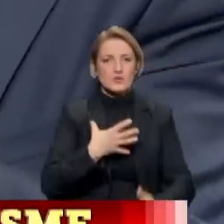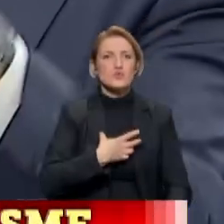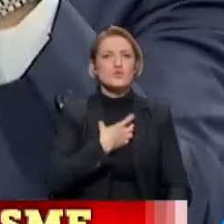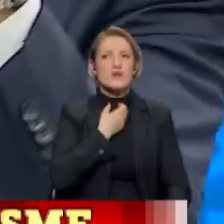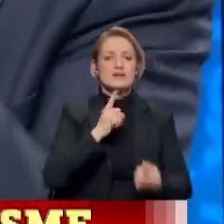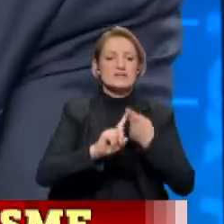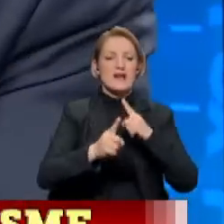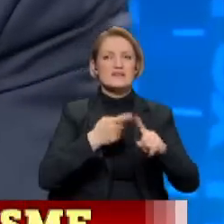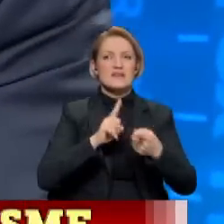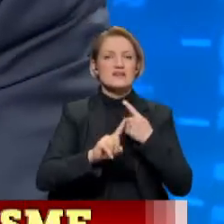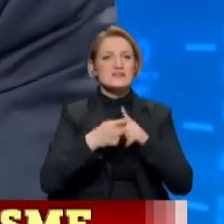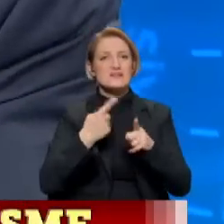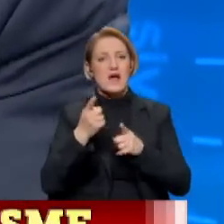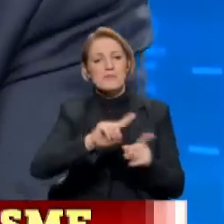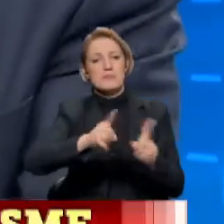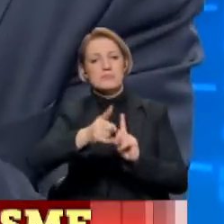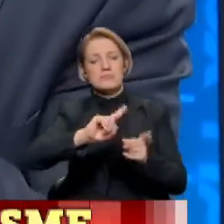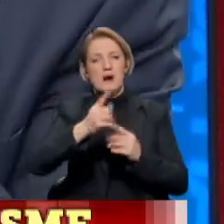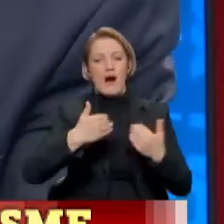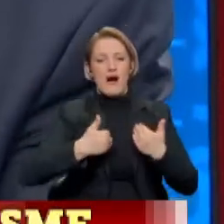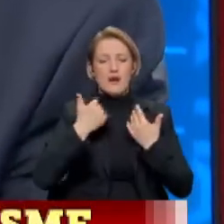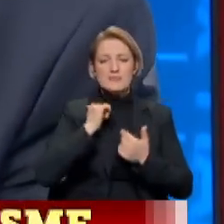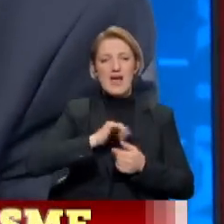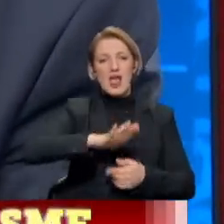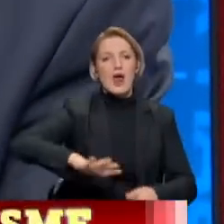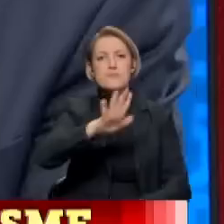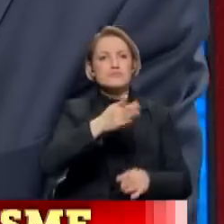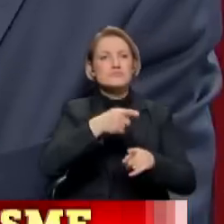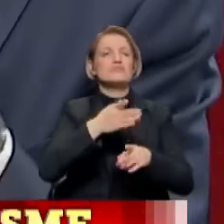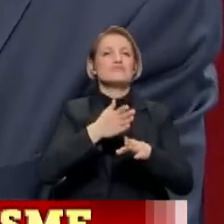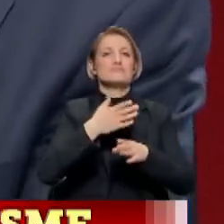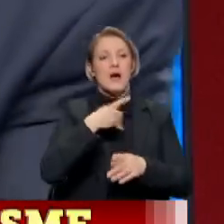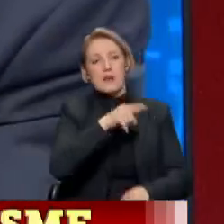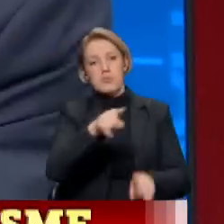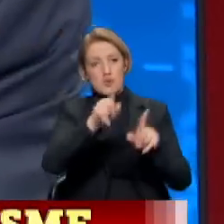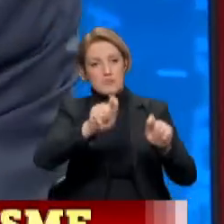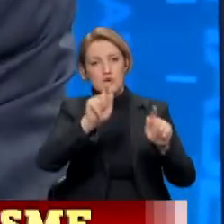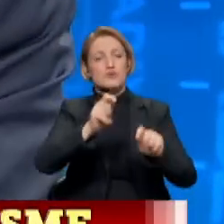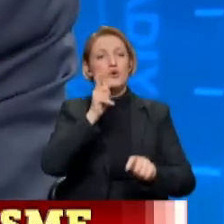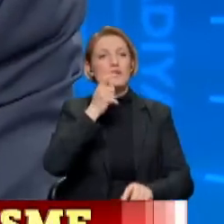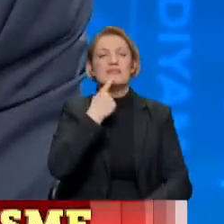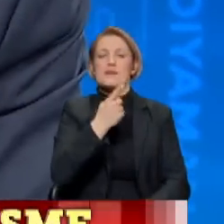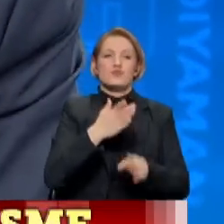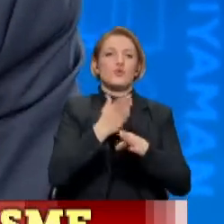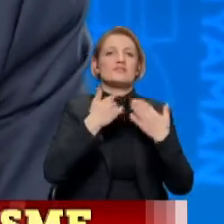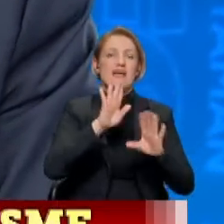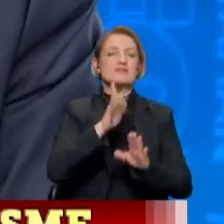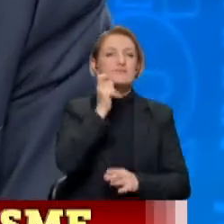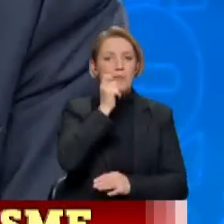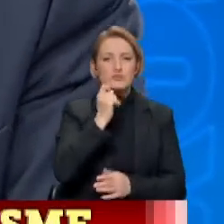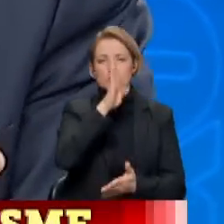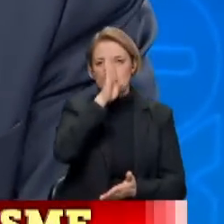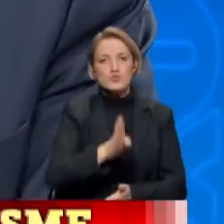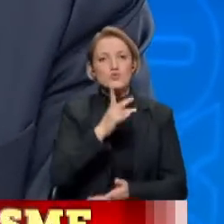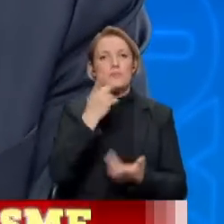söylüyorum, siyasetin vesayetinde olduğu bütün hakim savcıları itham etmek tabii ki doğru değil. Çok namuslu, çok dürüst, hukukun evrensel normlarına